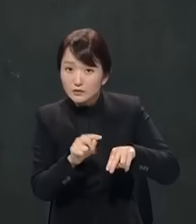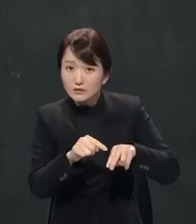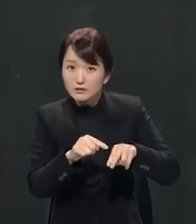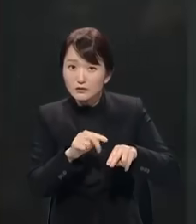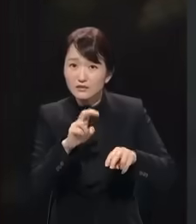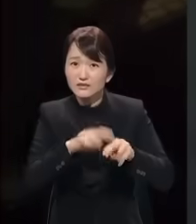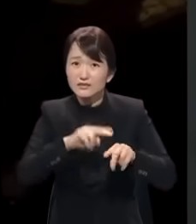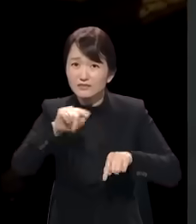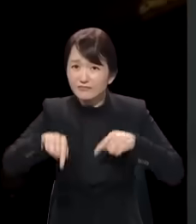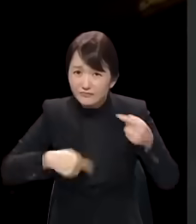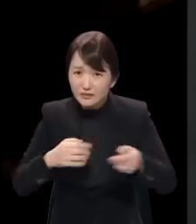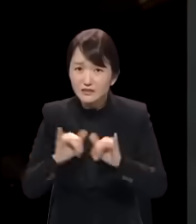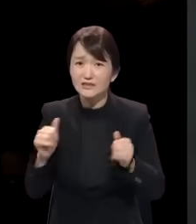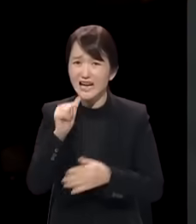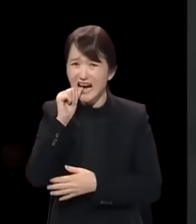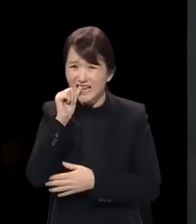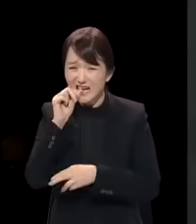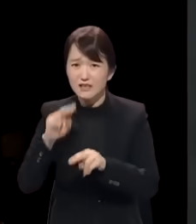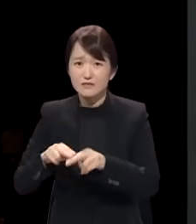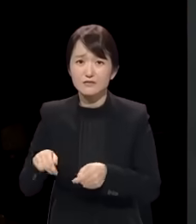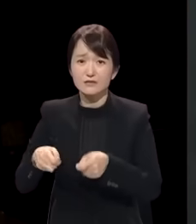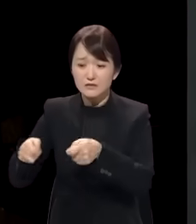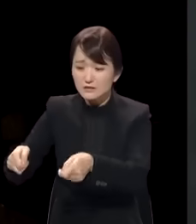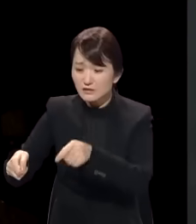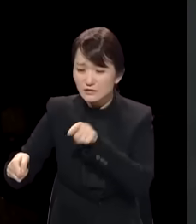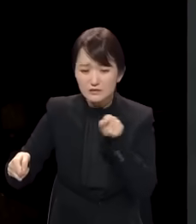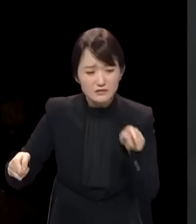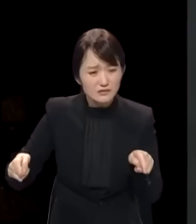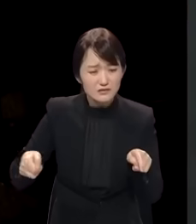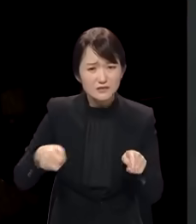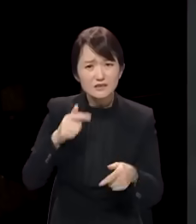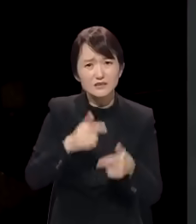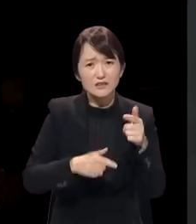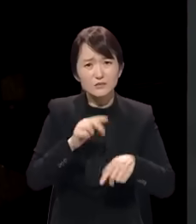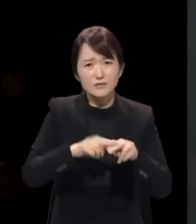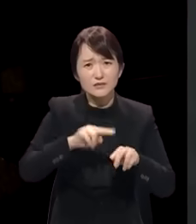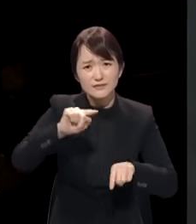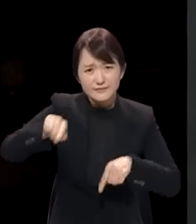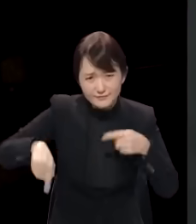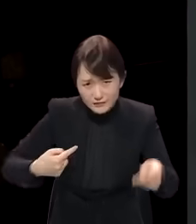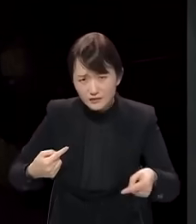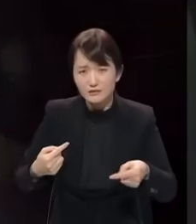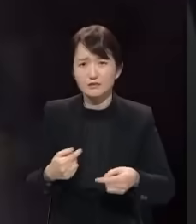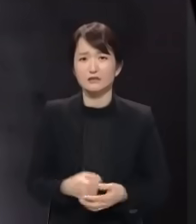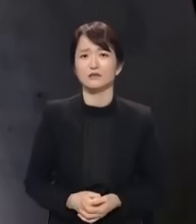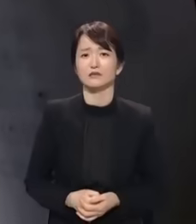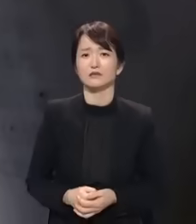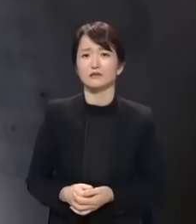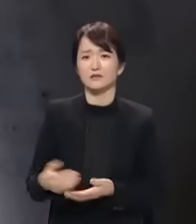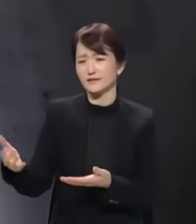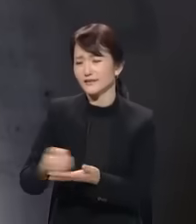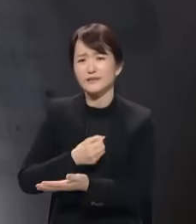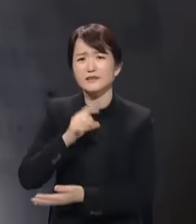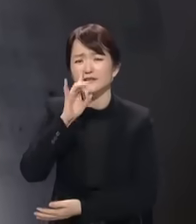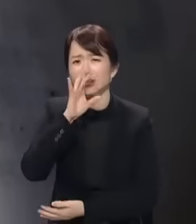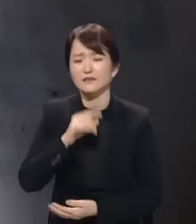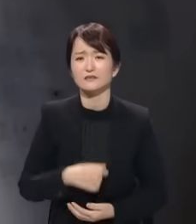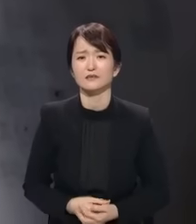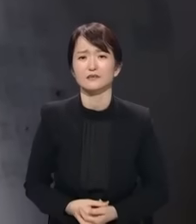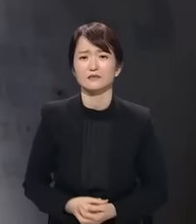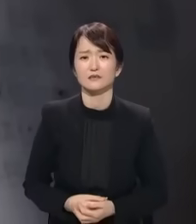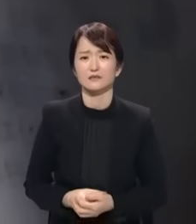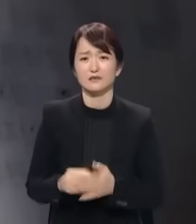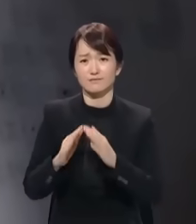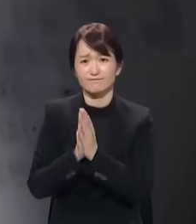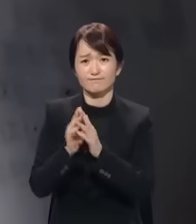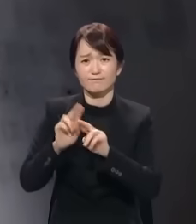바꿔 가신 분 철제 의자 내놨는데 네가 원목 의자로 바꿔치기 하는 바람에 이거 회수가 안 됐잖아. 그렇습니다.